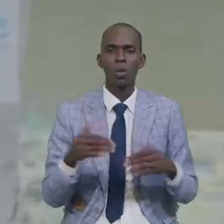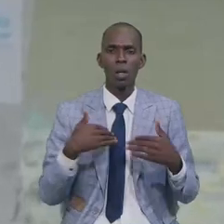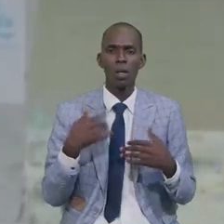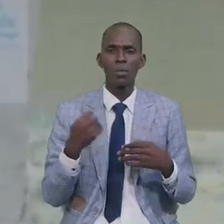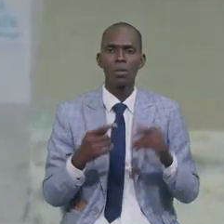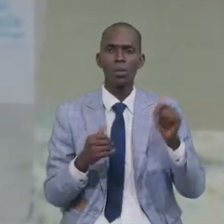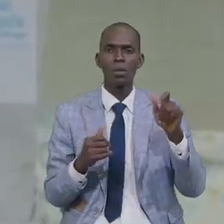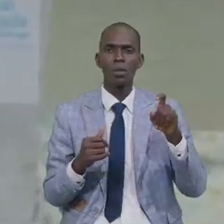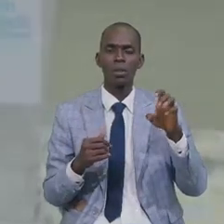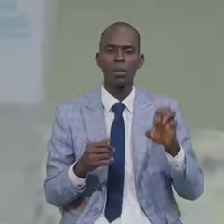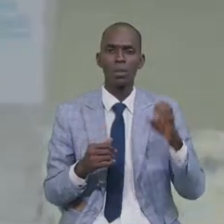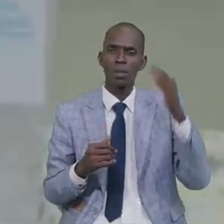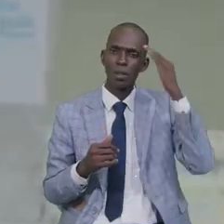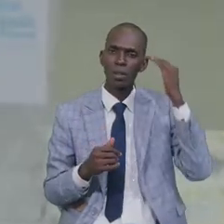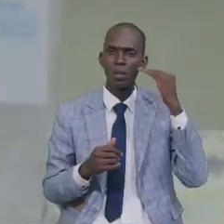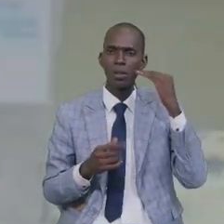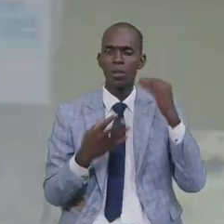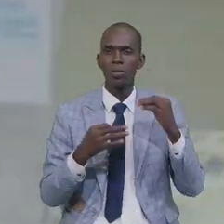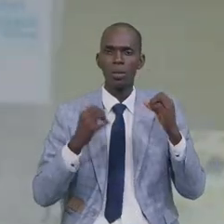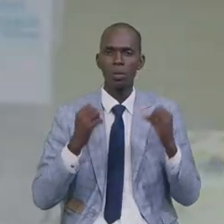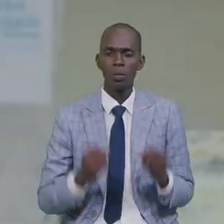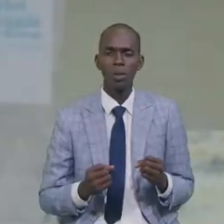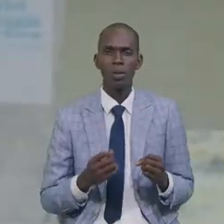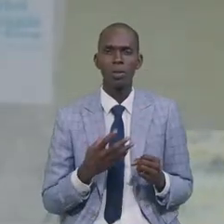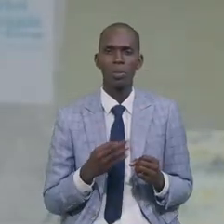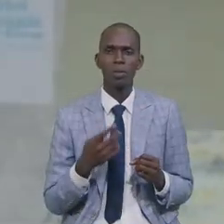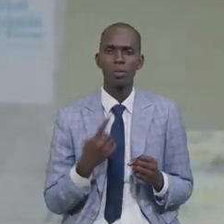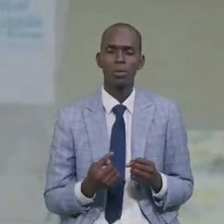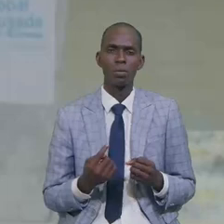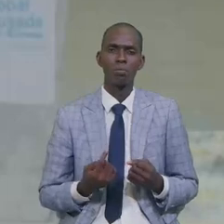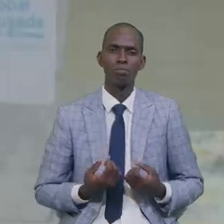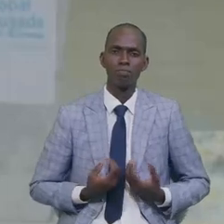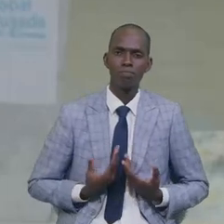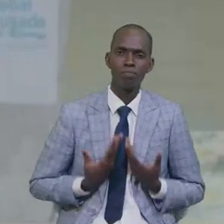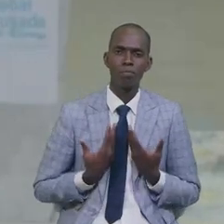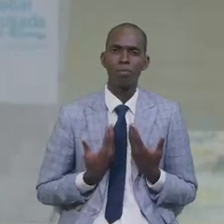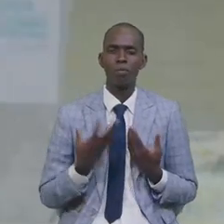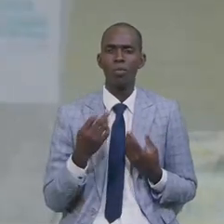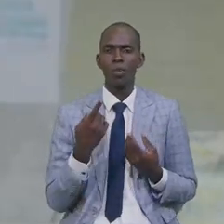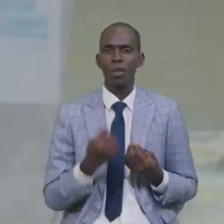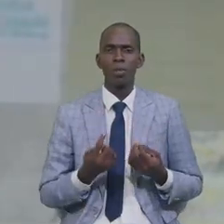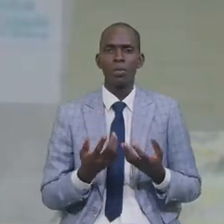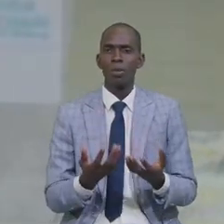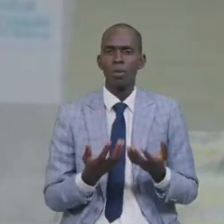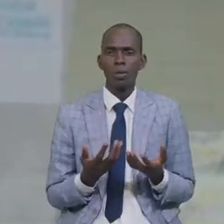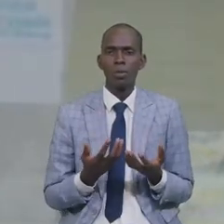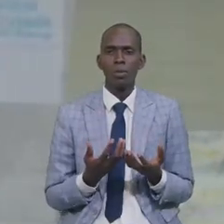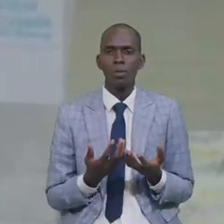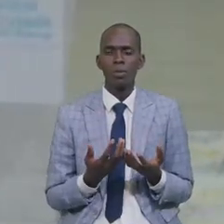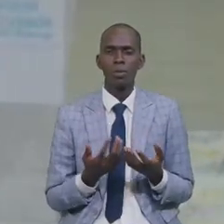fer de la hache, la puissance, la passion, le fer du